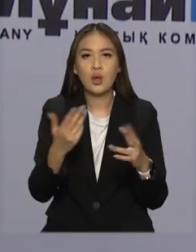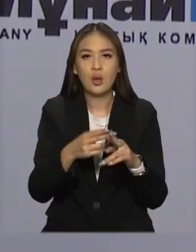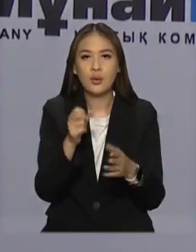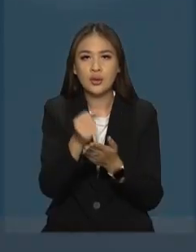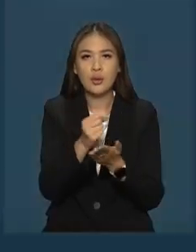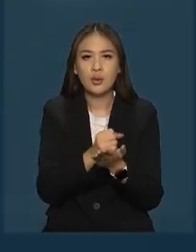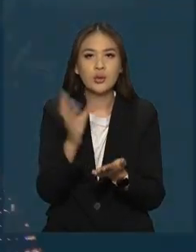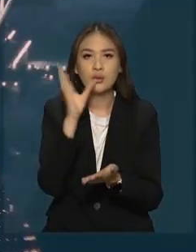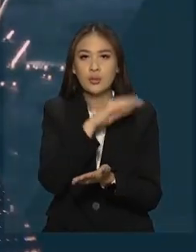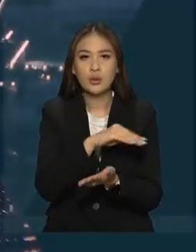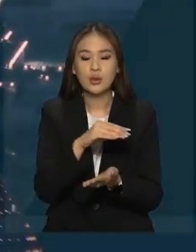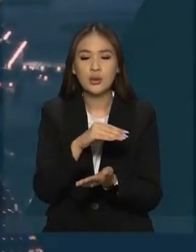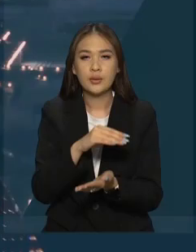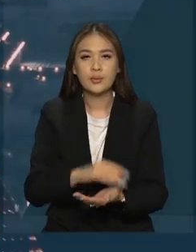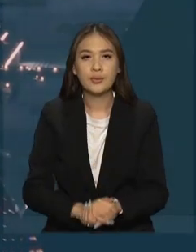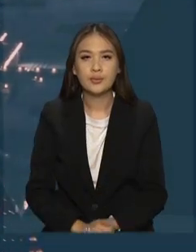запасов